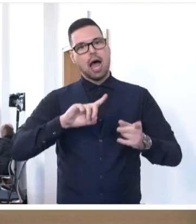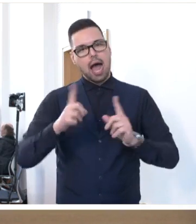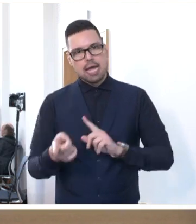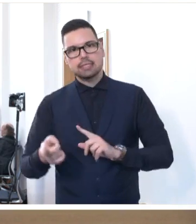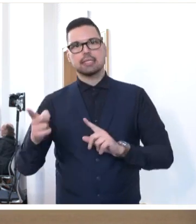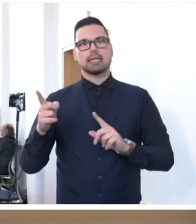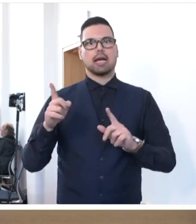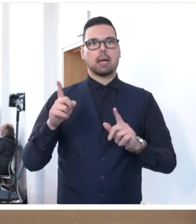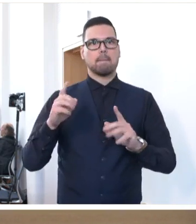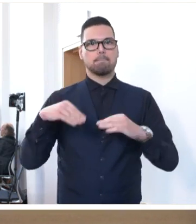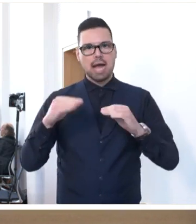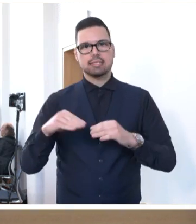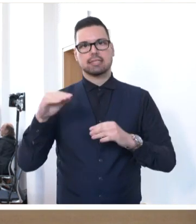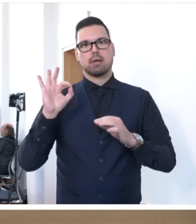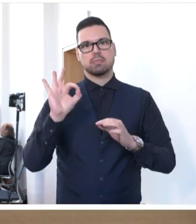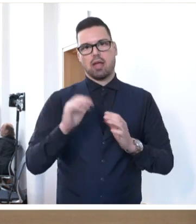dafür verabschiedet worden.